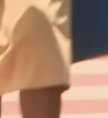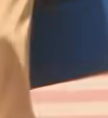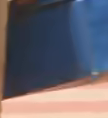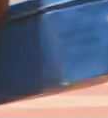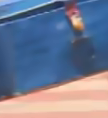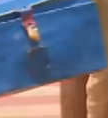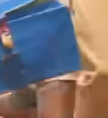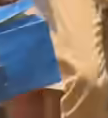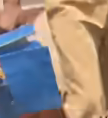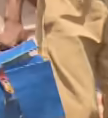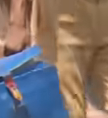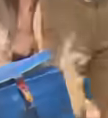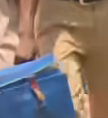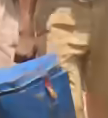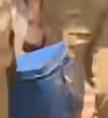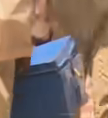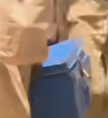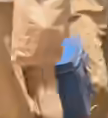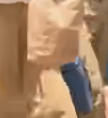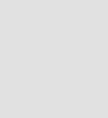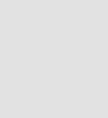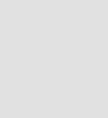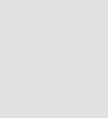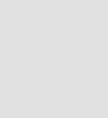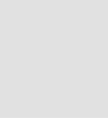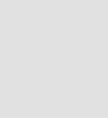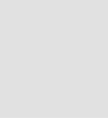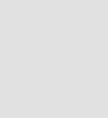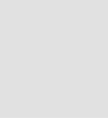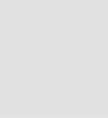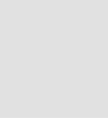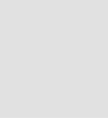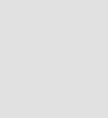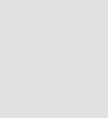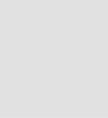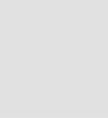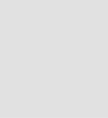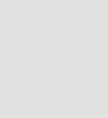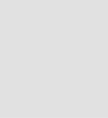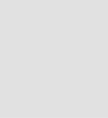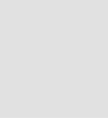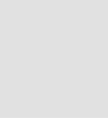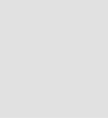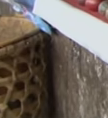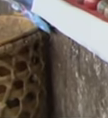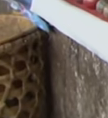Le Rwanda a connu le premier cas de pandémie de COVID-19 le 14 mars 2020, mais